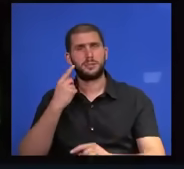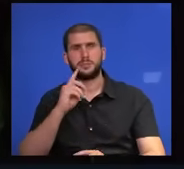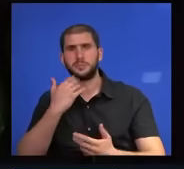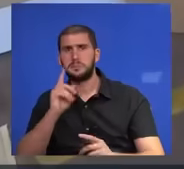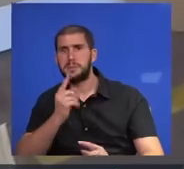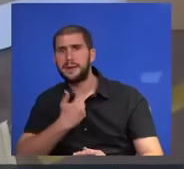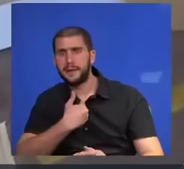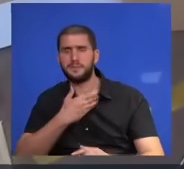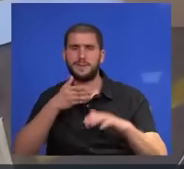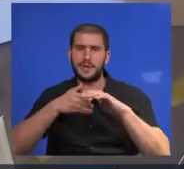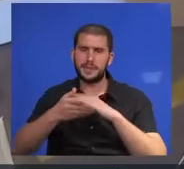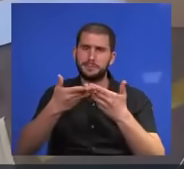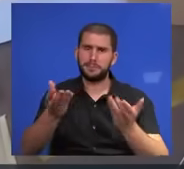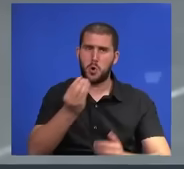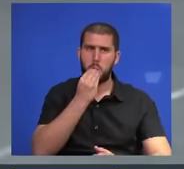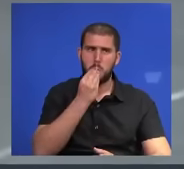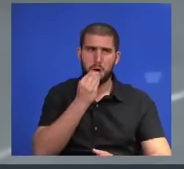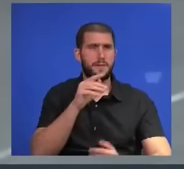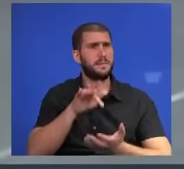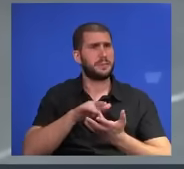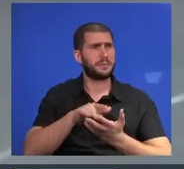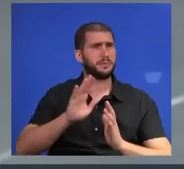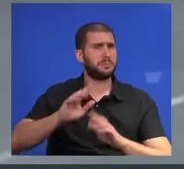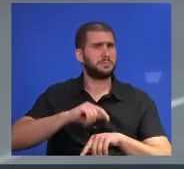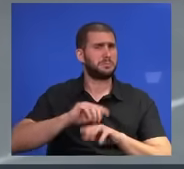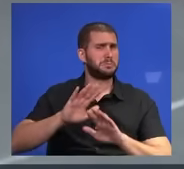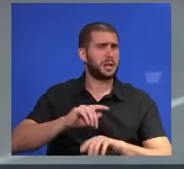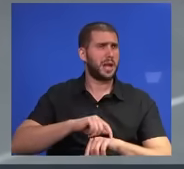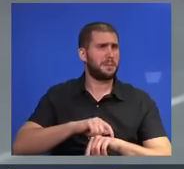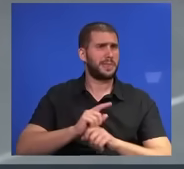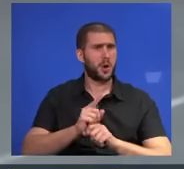ונותנים אוכל, ונמצאים שם כמה דקות טובות כדי לדבר איתם,